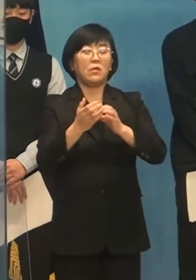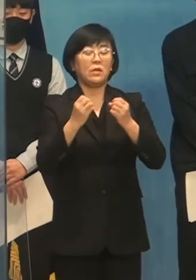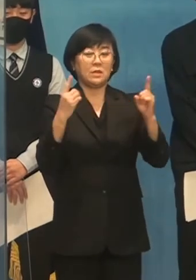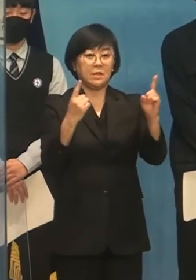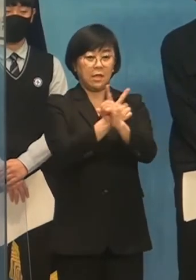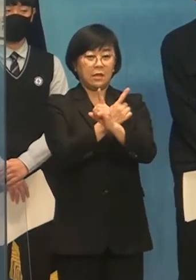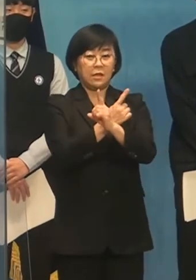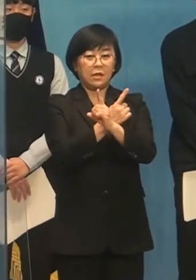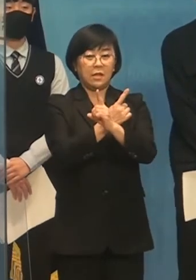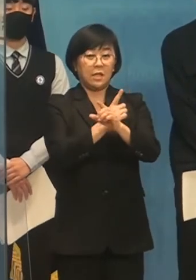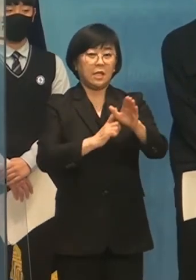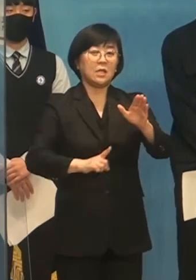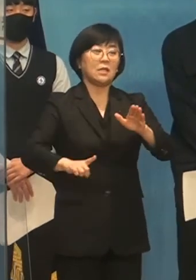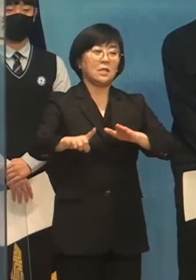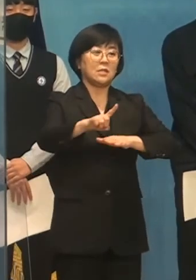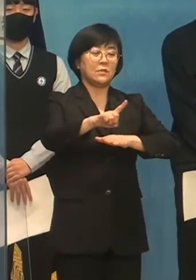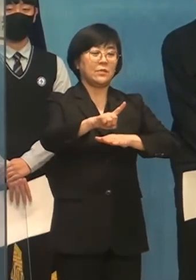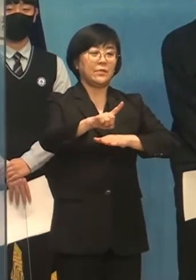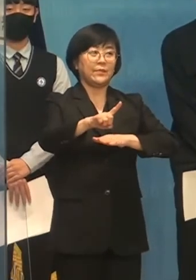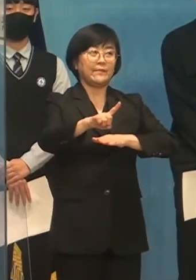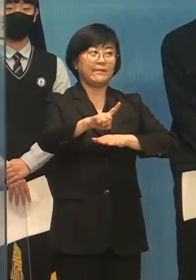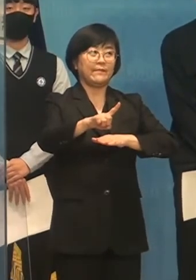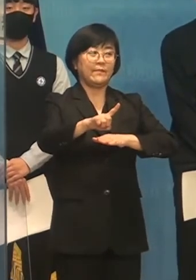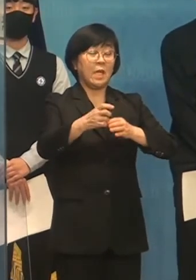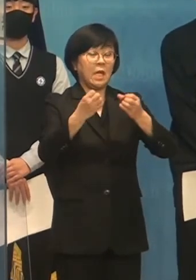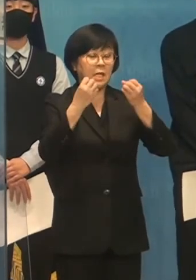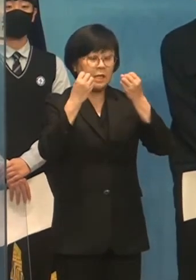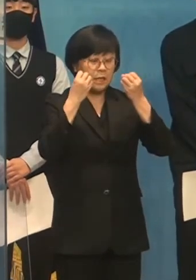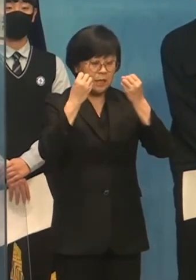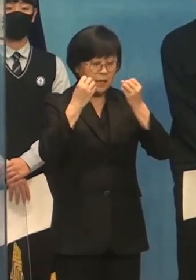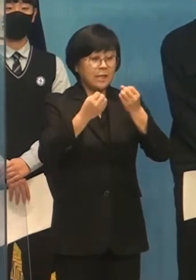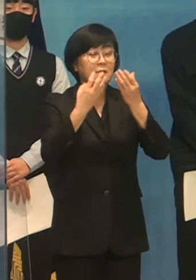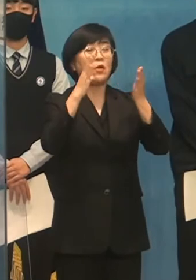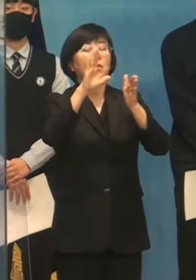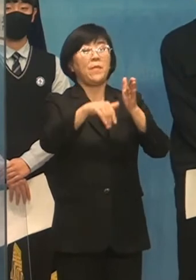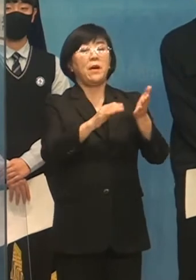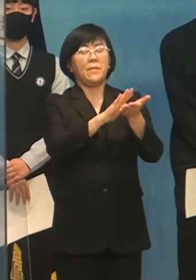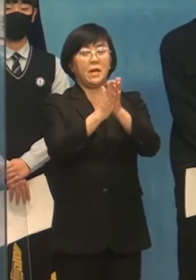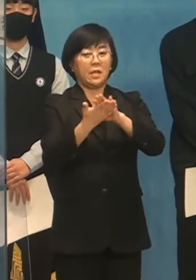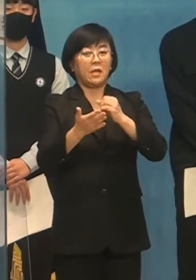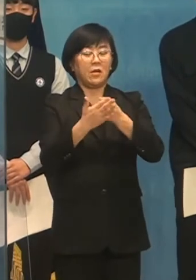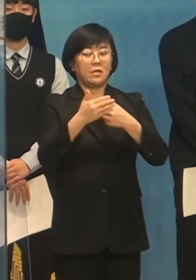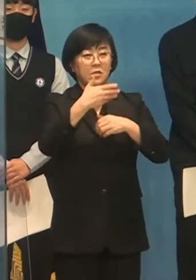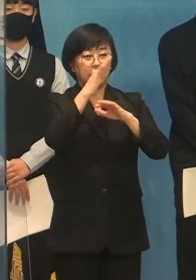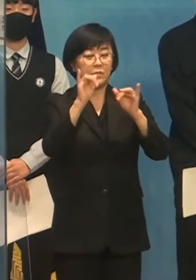혁신으로 이끌겠습니다. 대전환의 시대, 젊음의 소리에 힘이